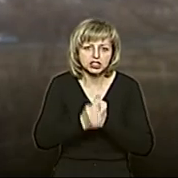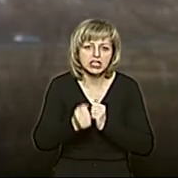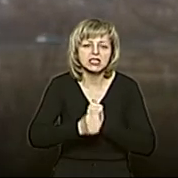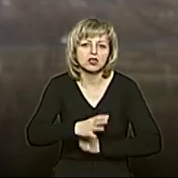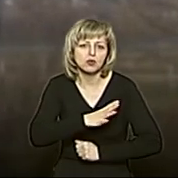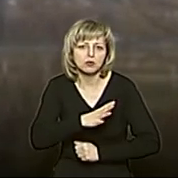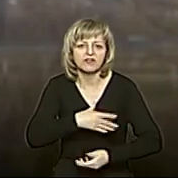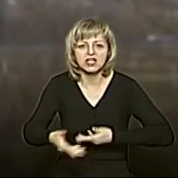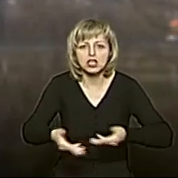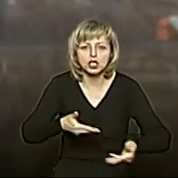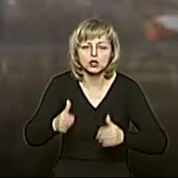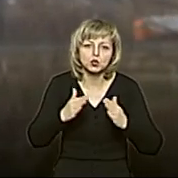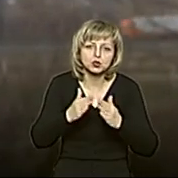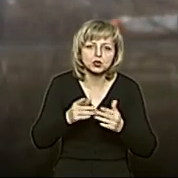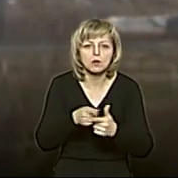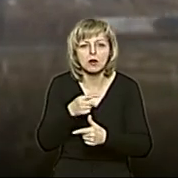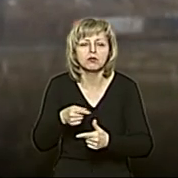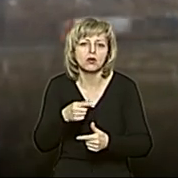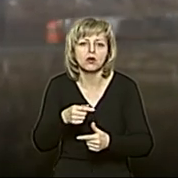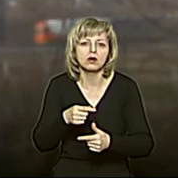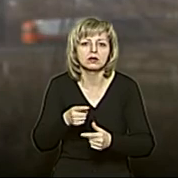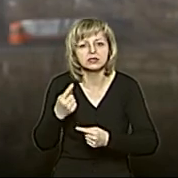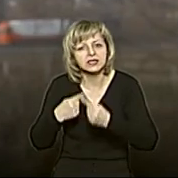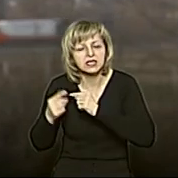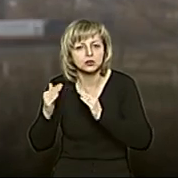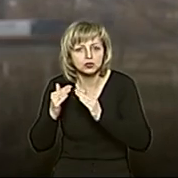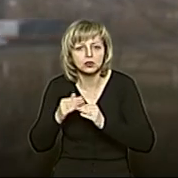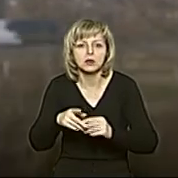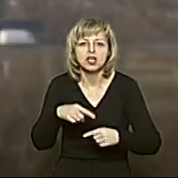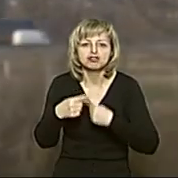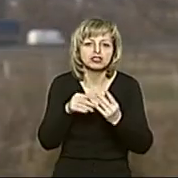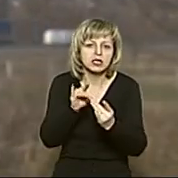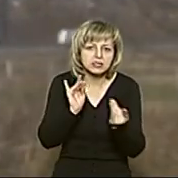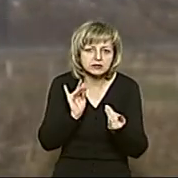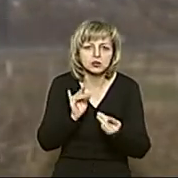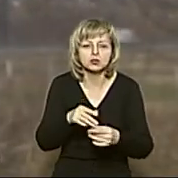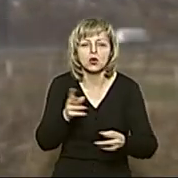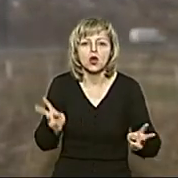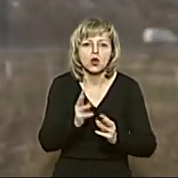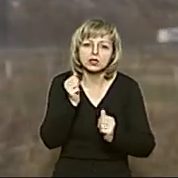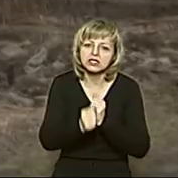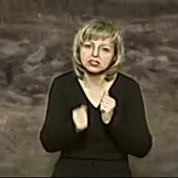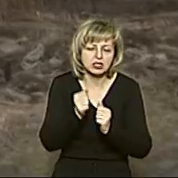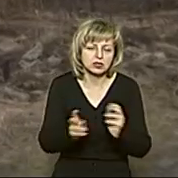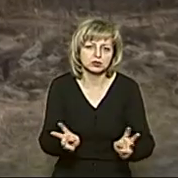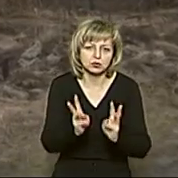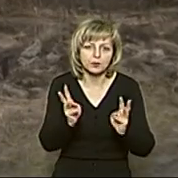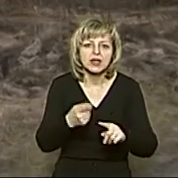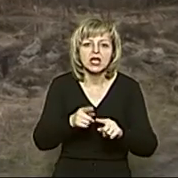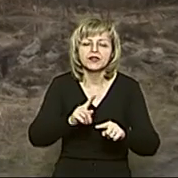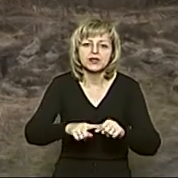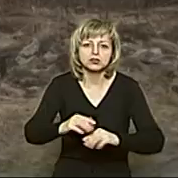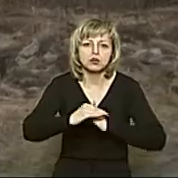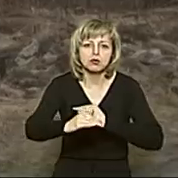йду додому або з дому через міст. Що тут горить, що через міст горить, частенько буває палить. На цьому